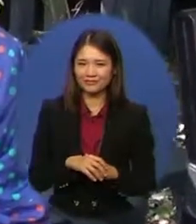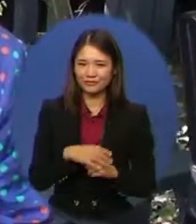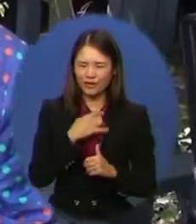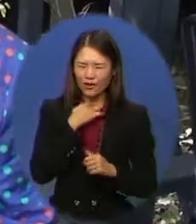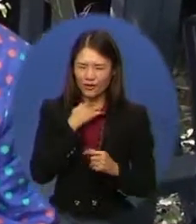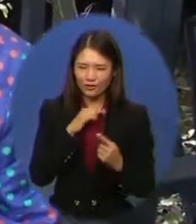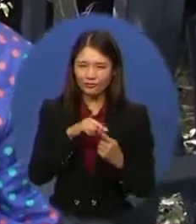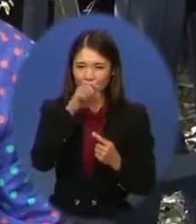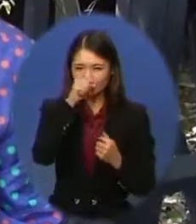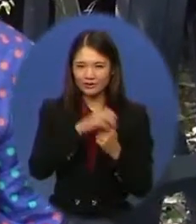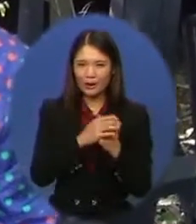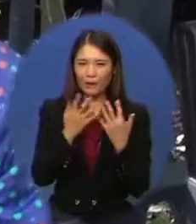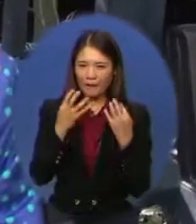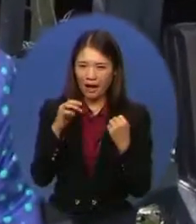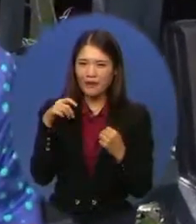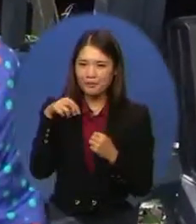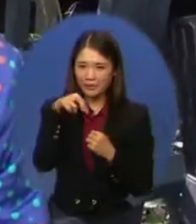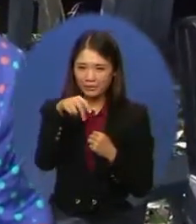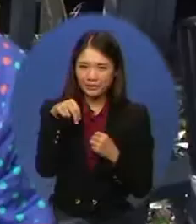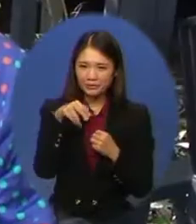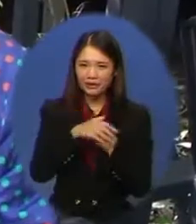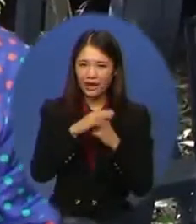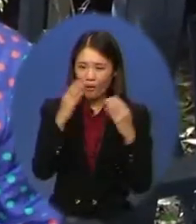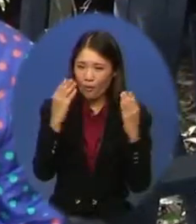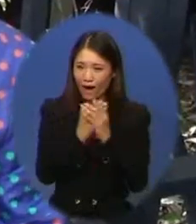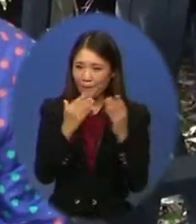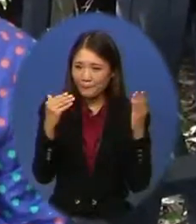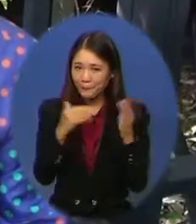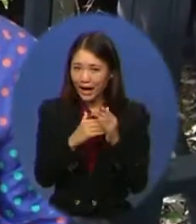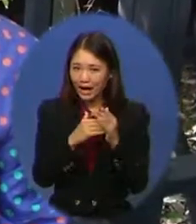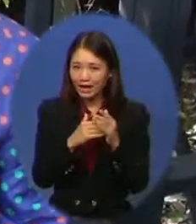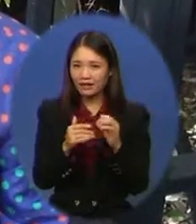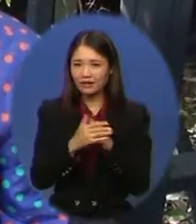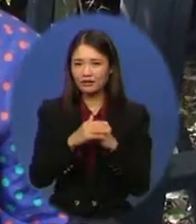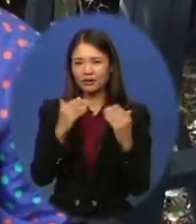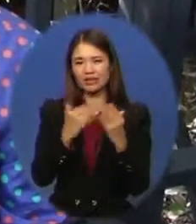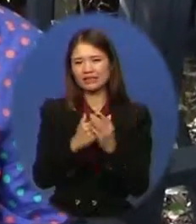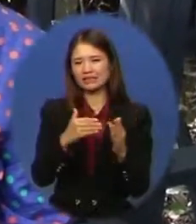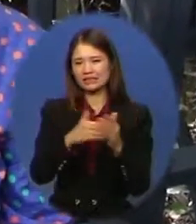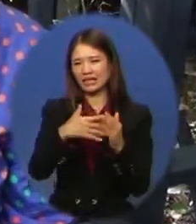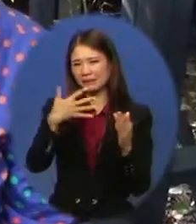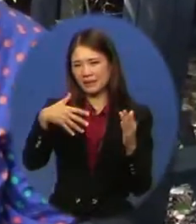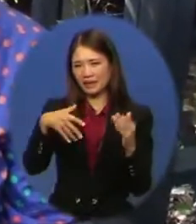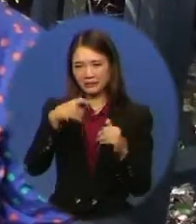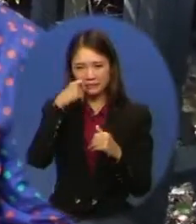오늘 많이 걸었네요. 오늘 완주하셨어요? 예? 네? 완주하셨어요? 완주 못했지.